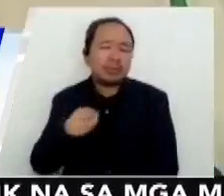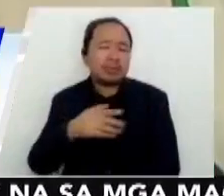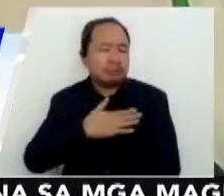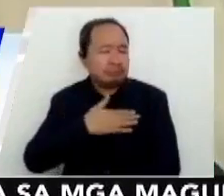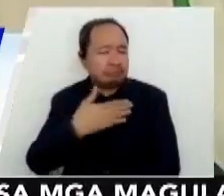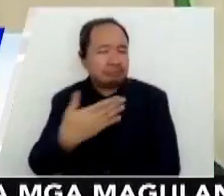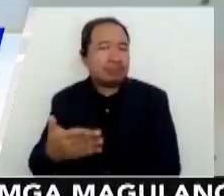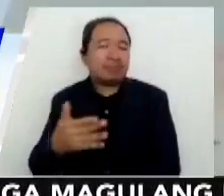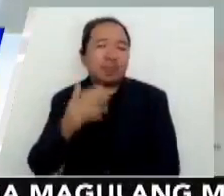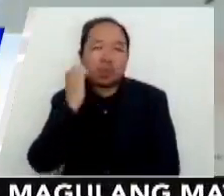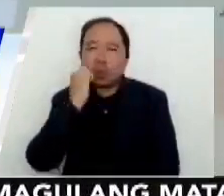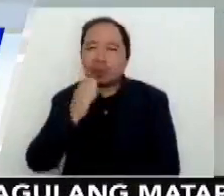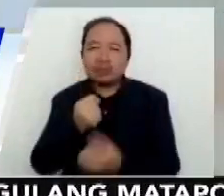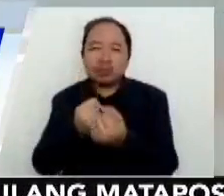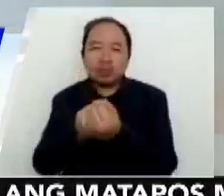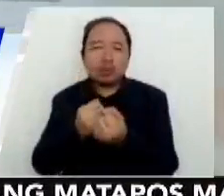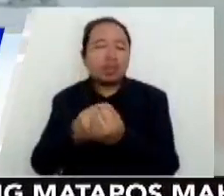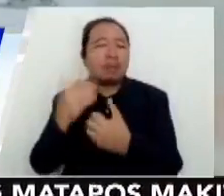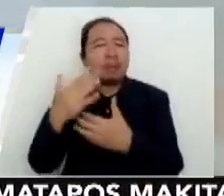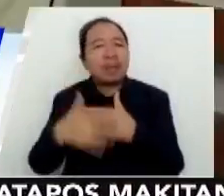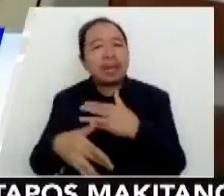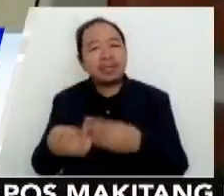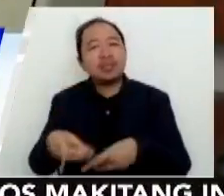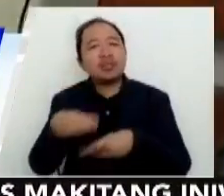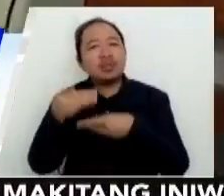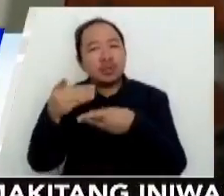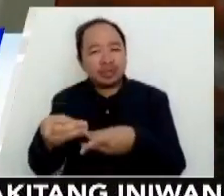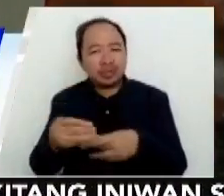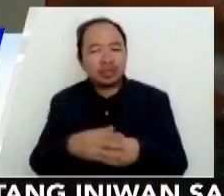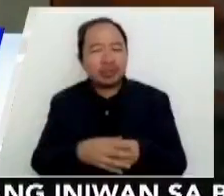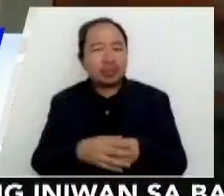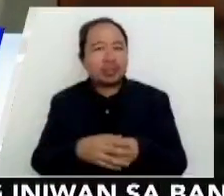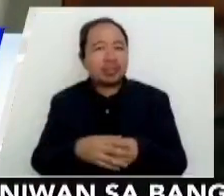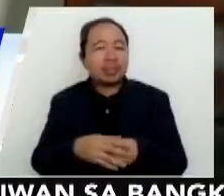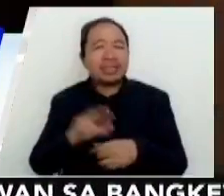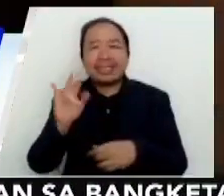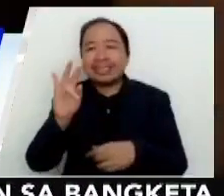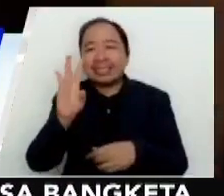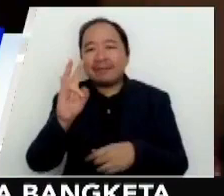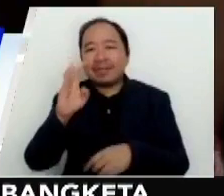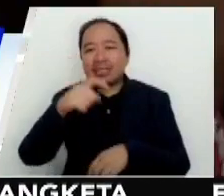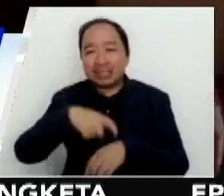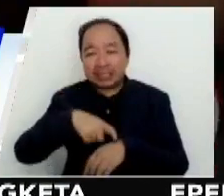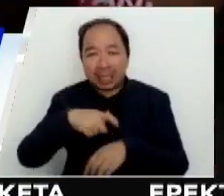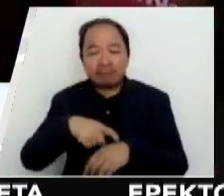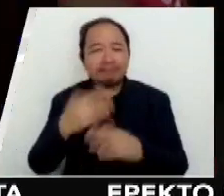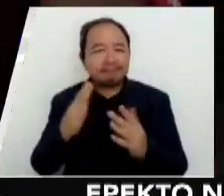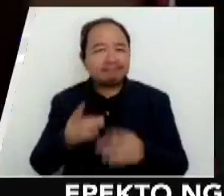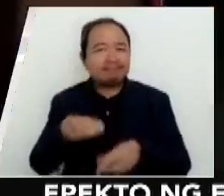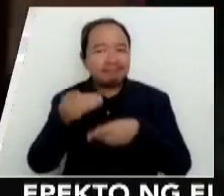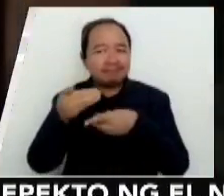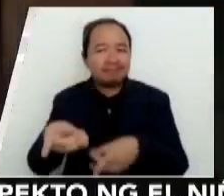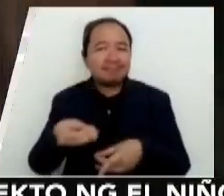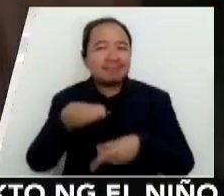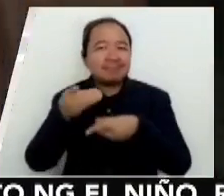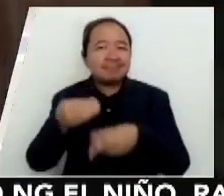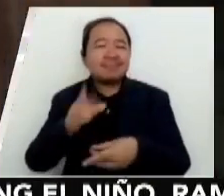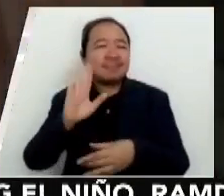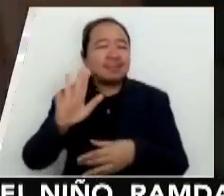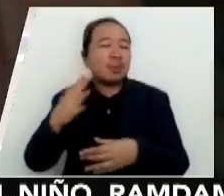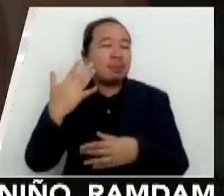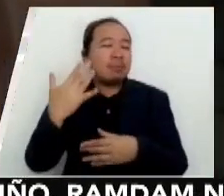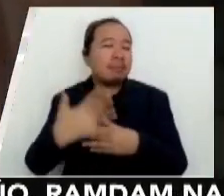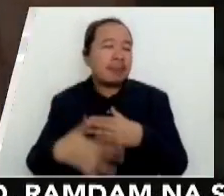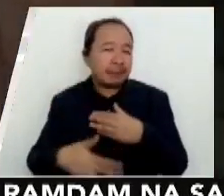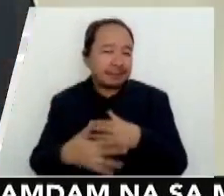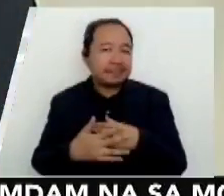sa mga blood donation drive. 17 beses na nga siyang nakapag-donate ng dugo. Since 2010, nagkaroon